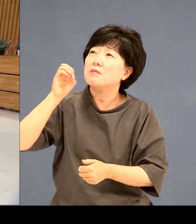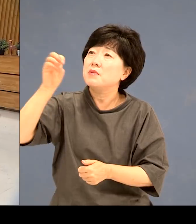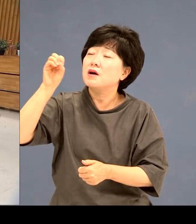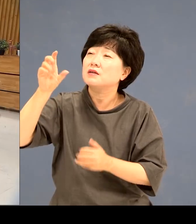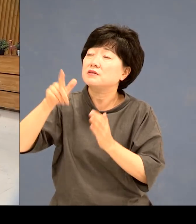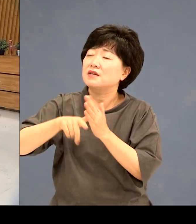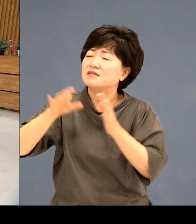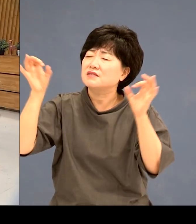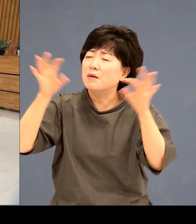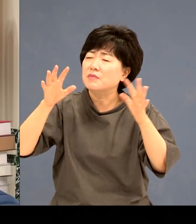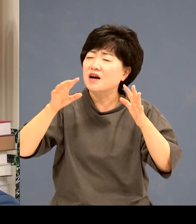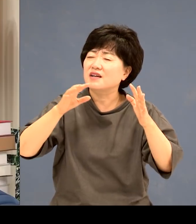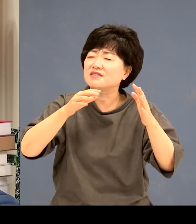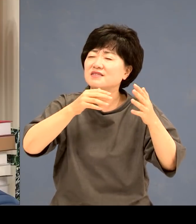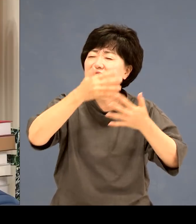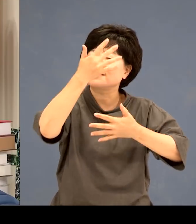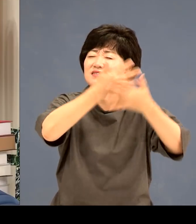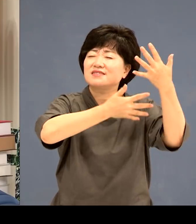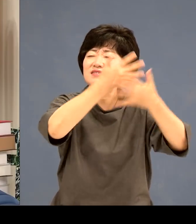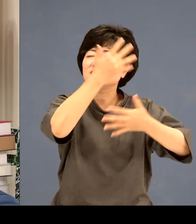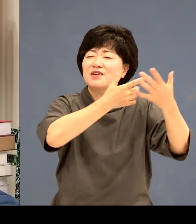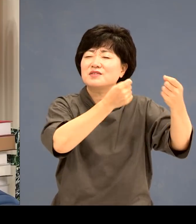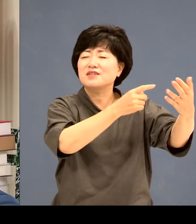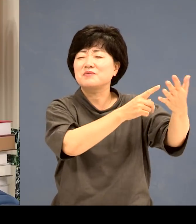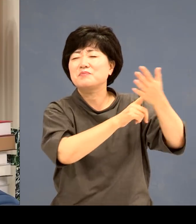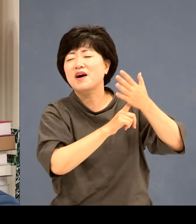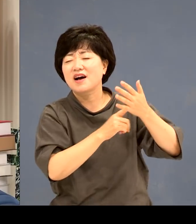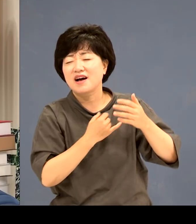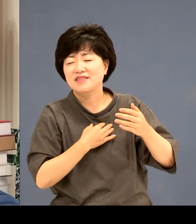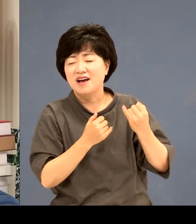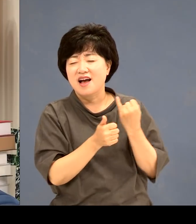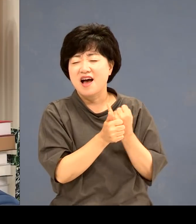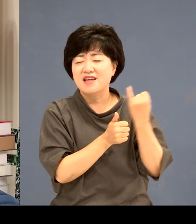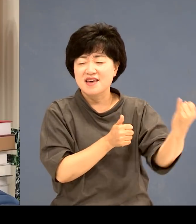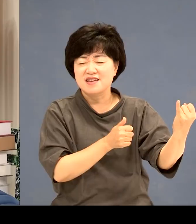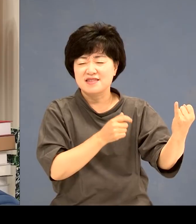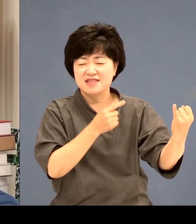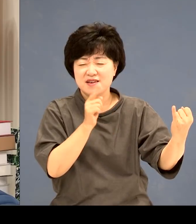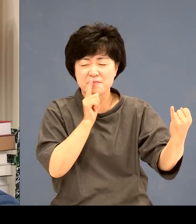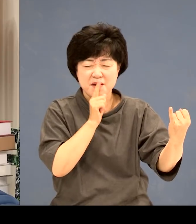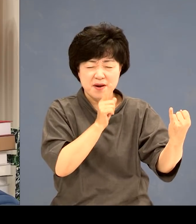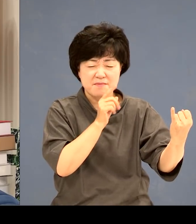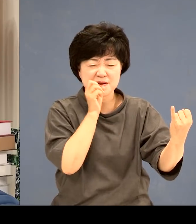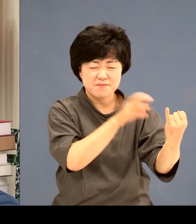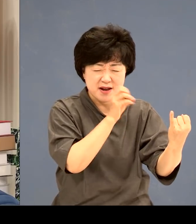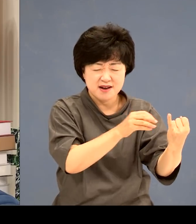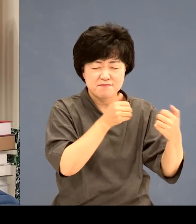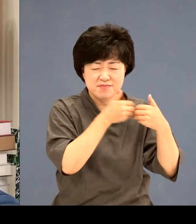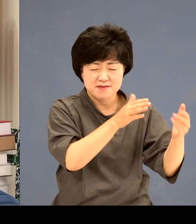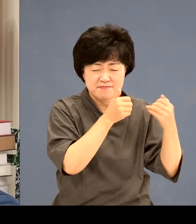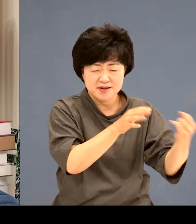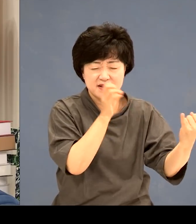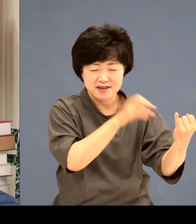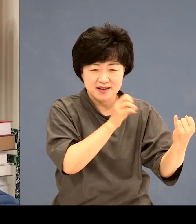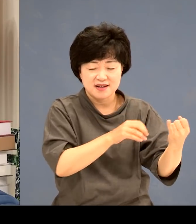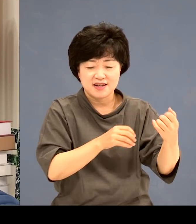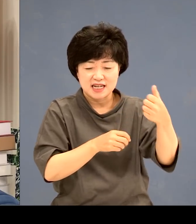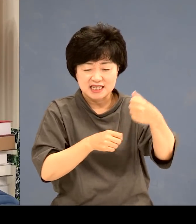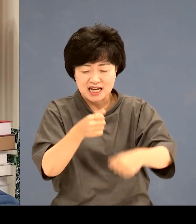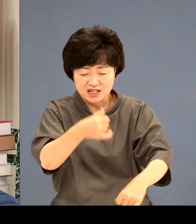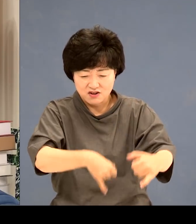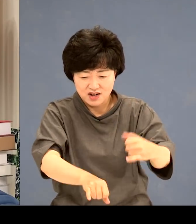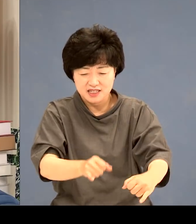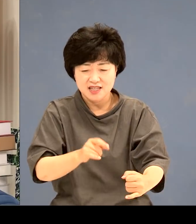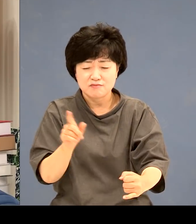막 통곡을 했죠. 네. 통곡을 하면서 항변을 했을 때 하나님께서 정말 그 짧은 시간에 파노라마처럼 제가